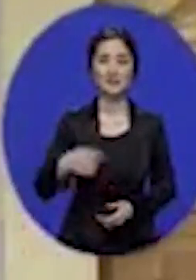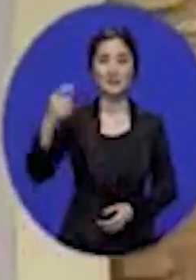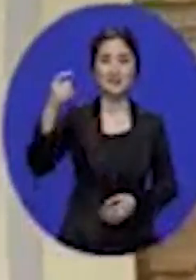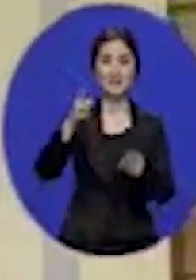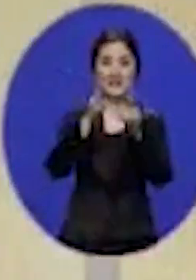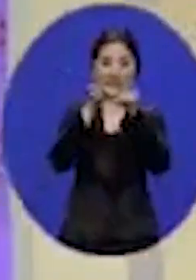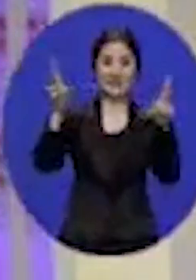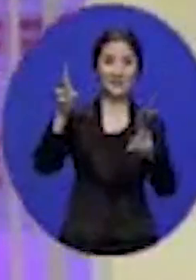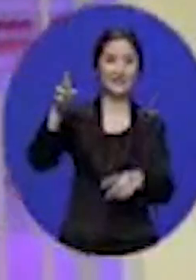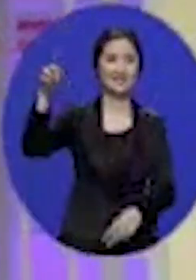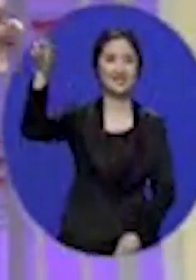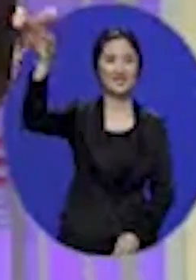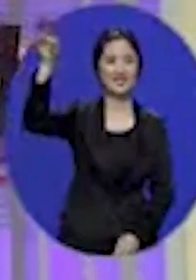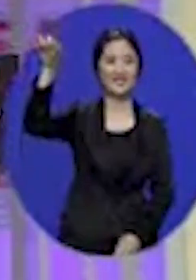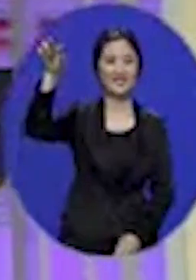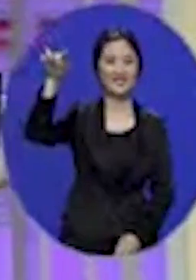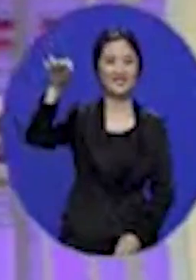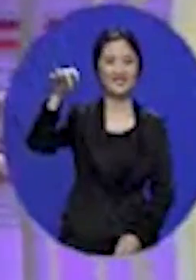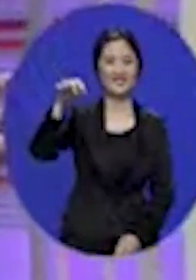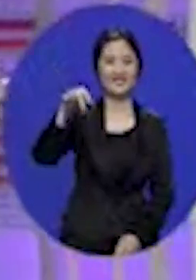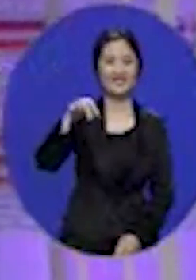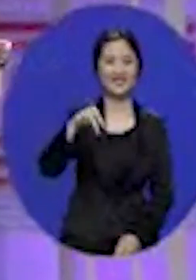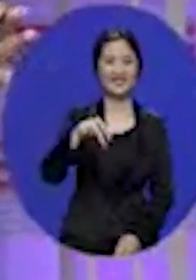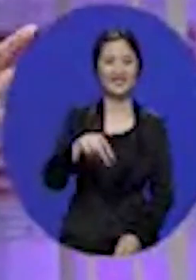이렇게 쫙